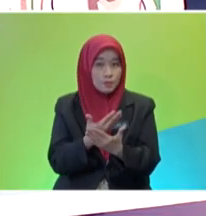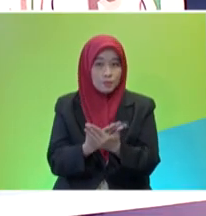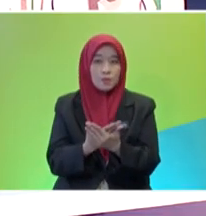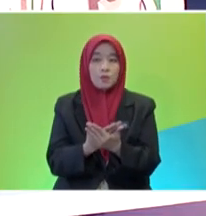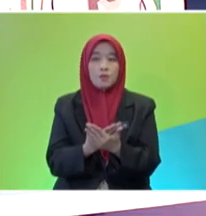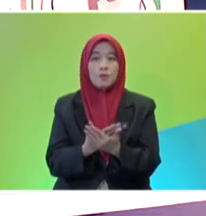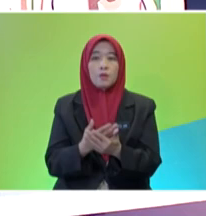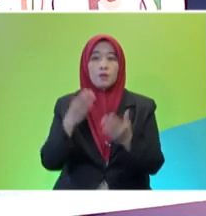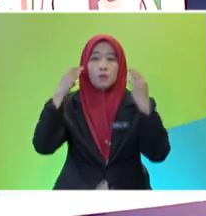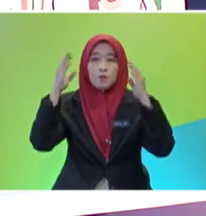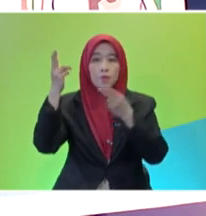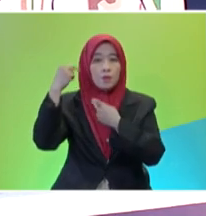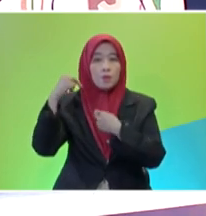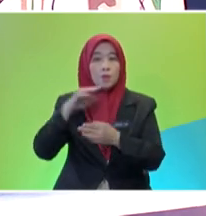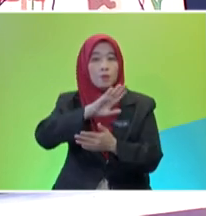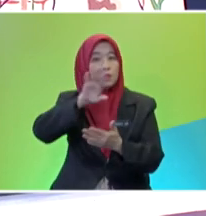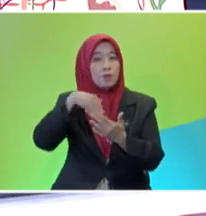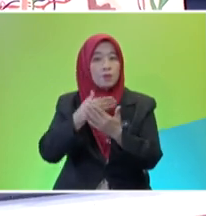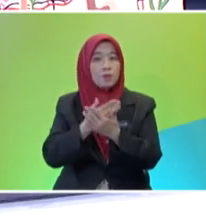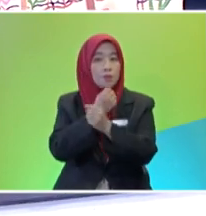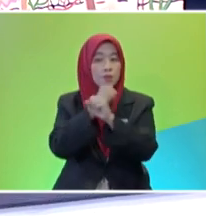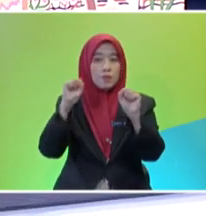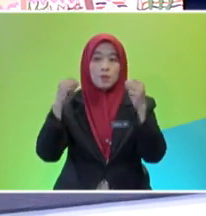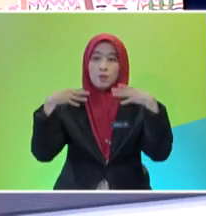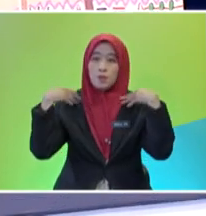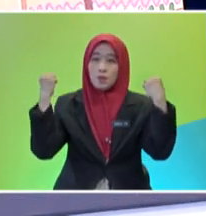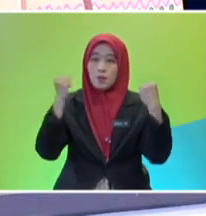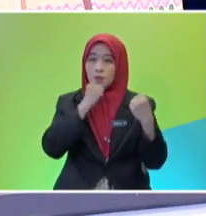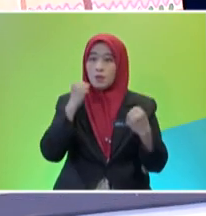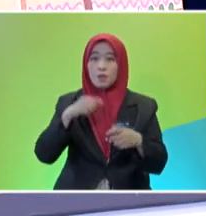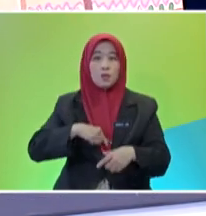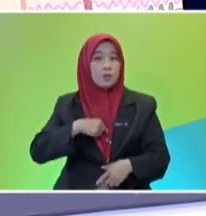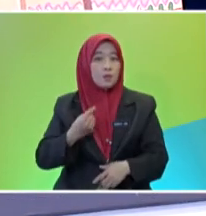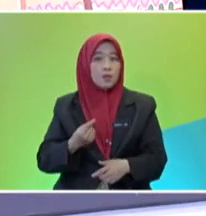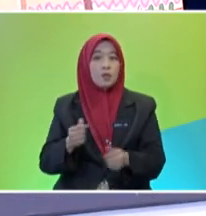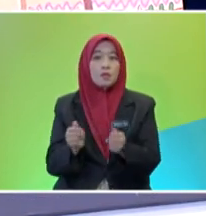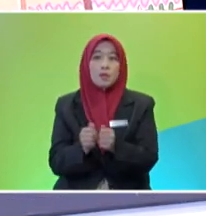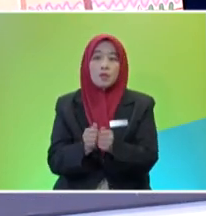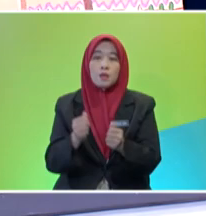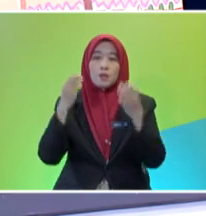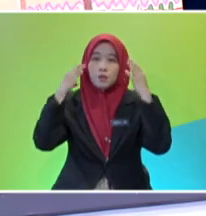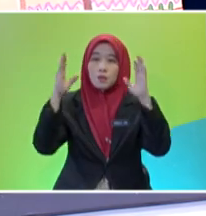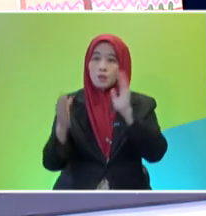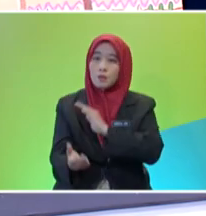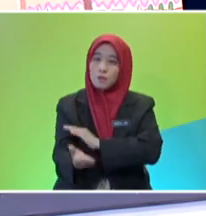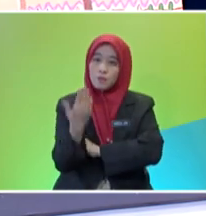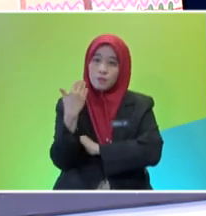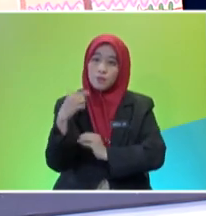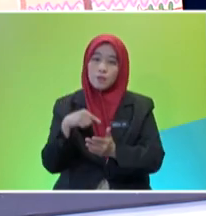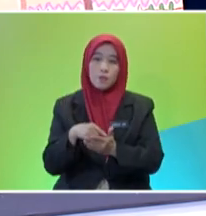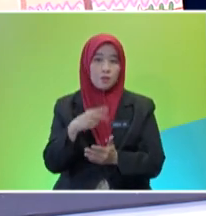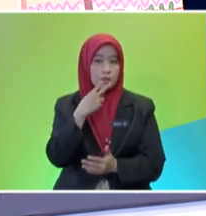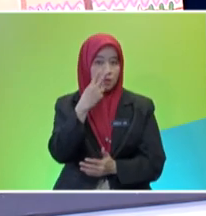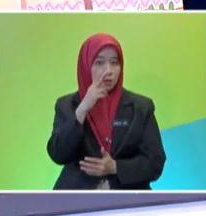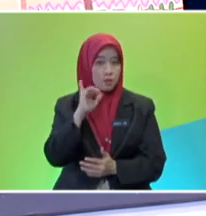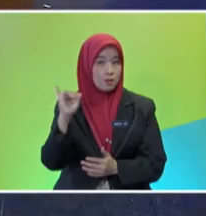semua dalam keadaan bersedia, dalam keadaan sehat dan ceria untuk bersama-sama dengan cikgu pada pagi ini. Nampaknya Irfan